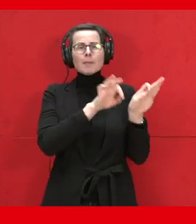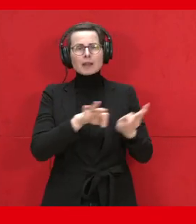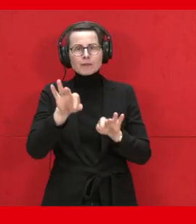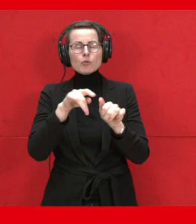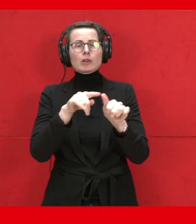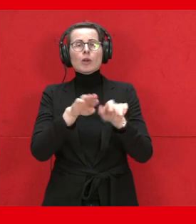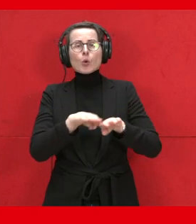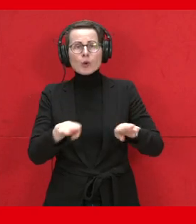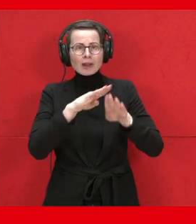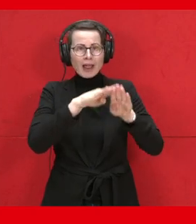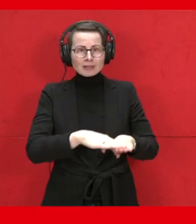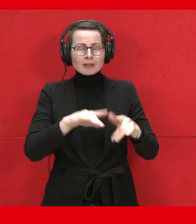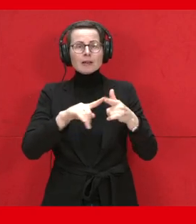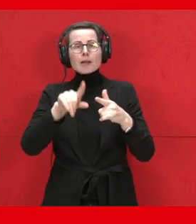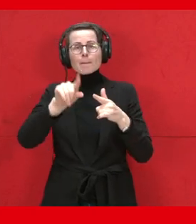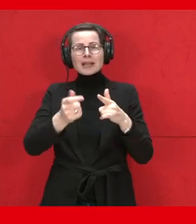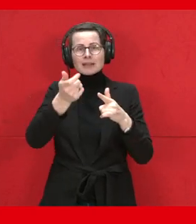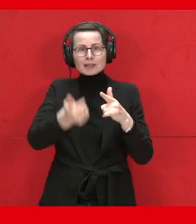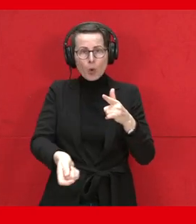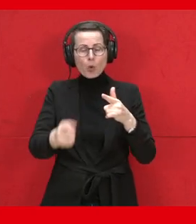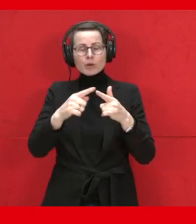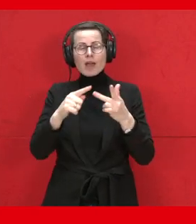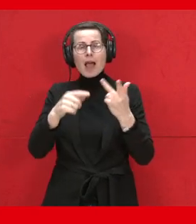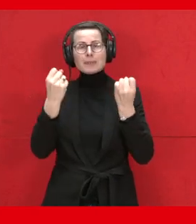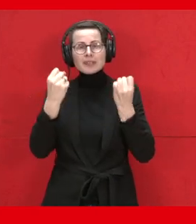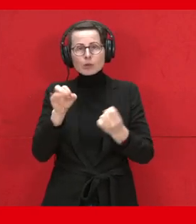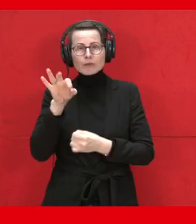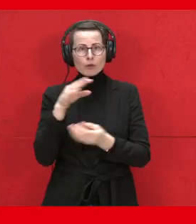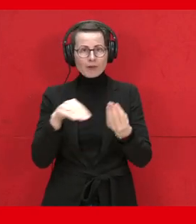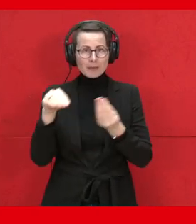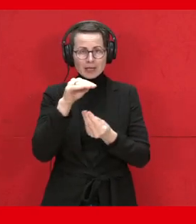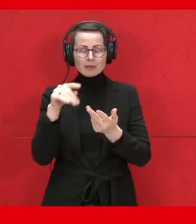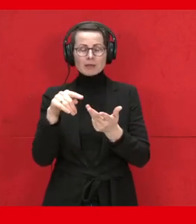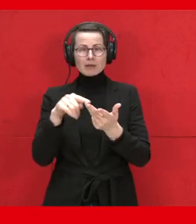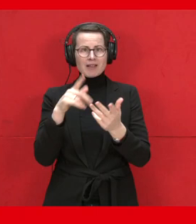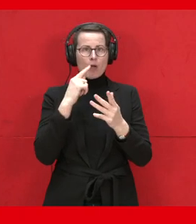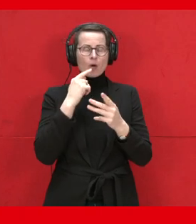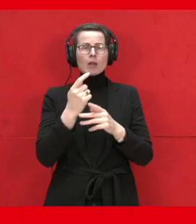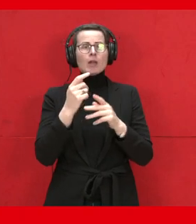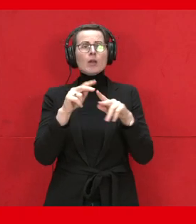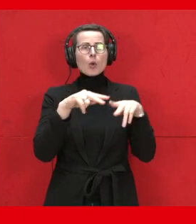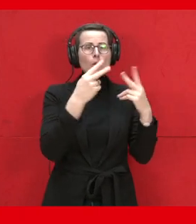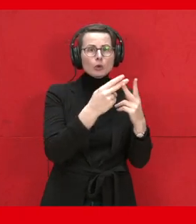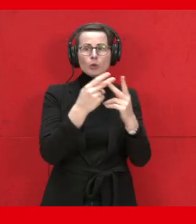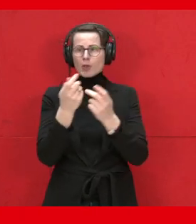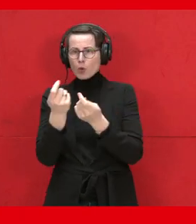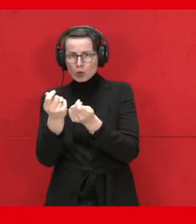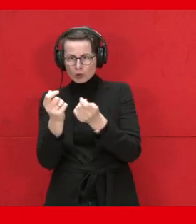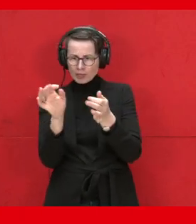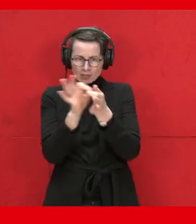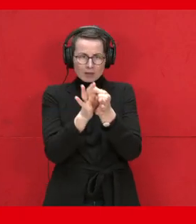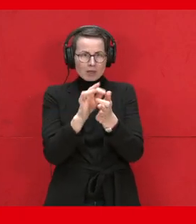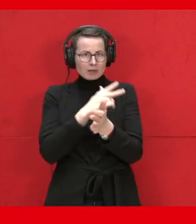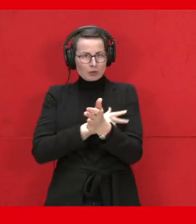der Mindestlohn, eine Absicherung auch für Familien, auch die Tatsache, dass wir Ökonomie, Ökologie und Soziales zusammengebracht